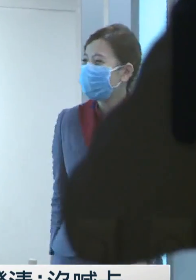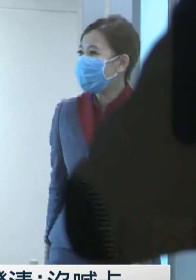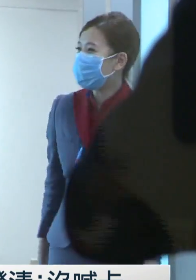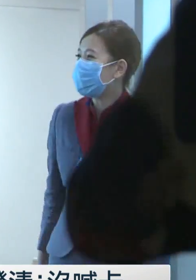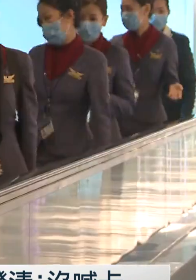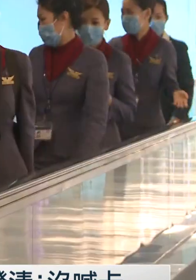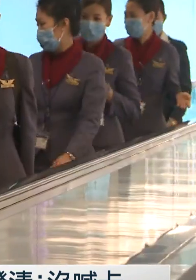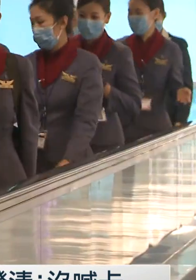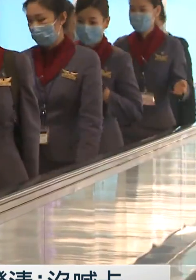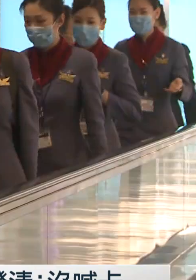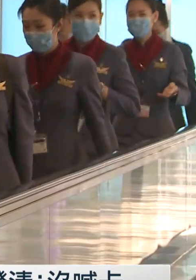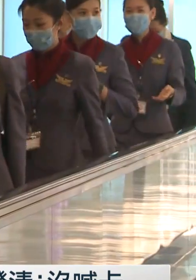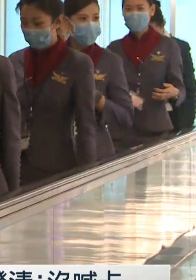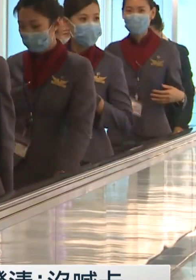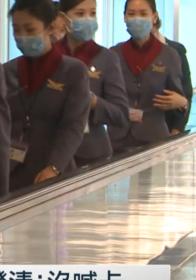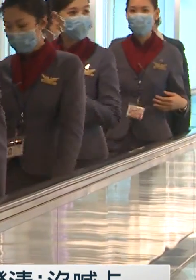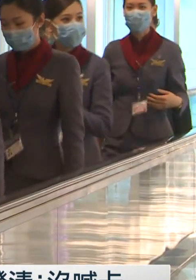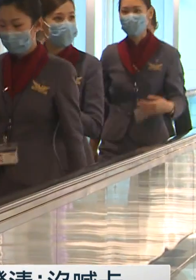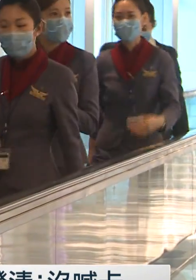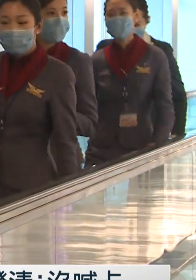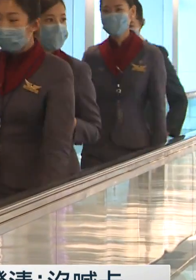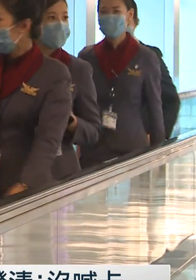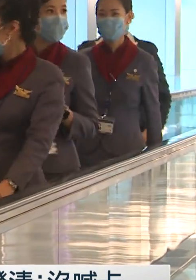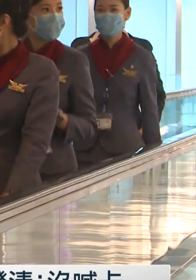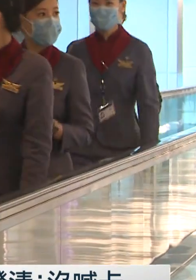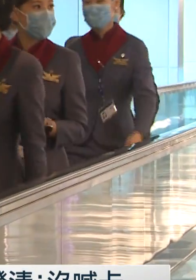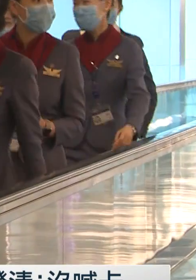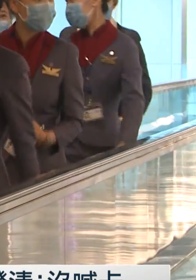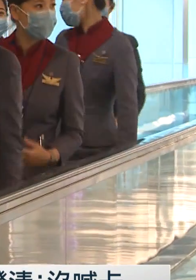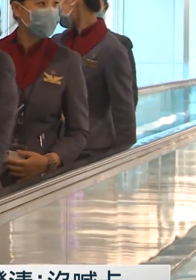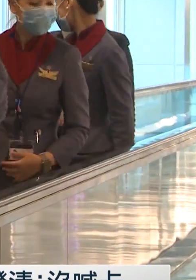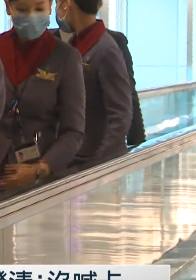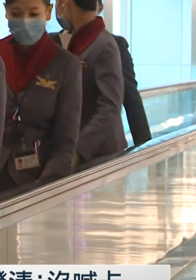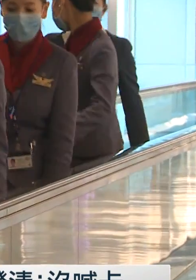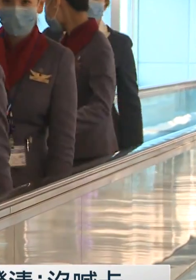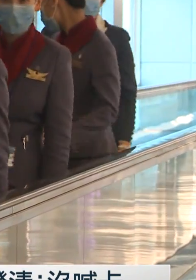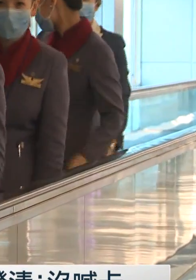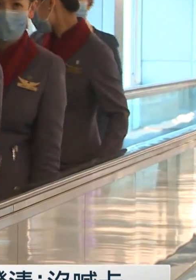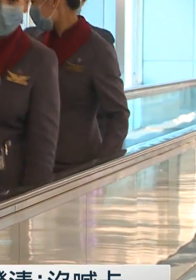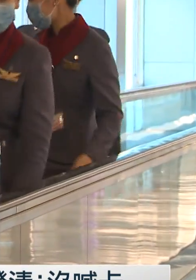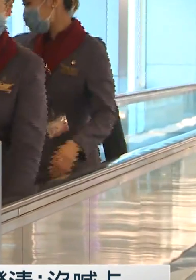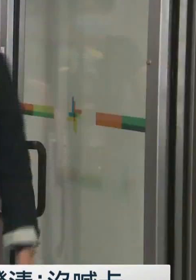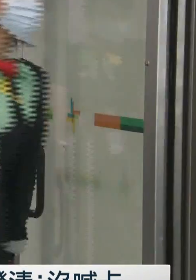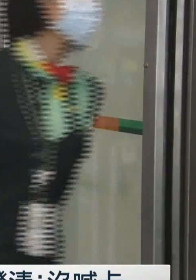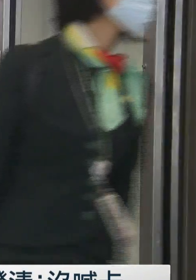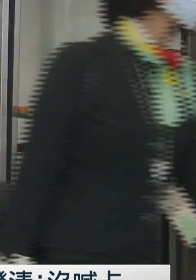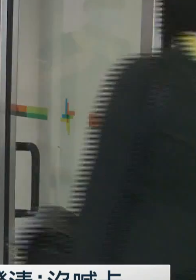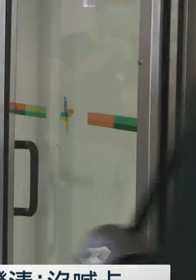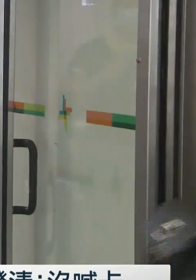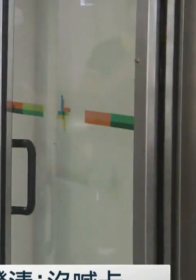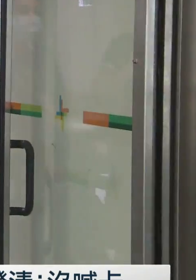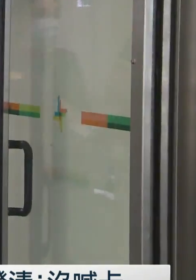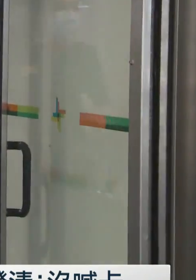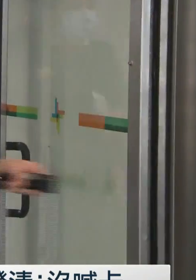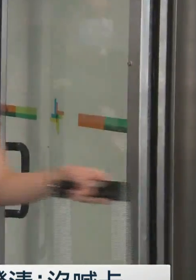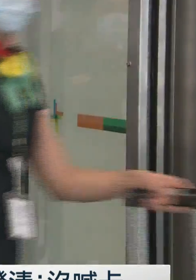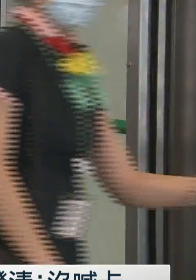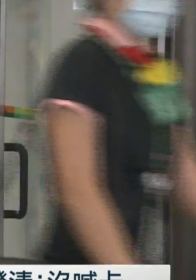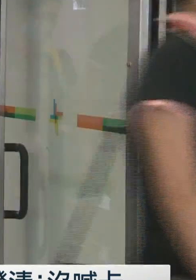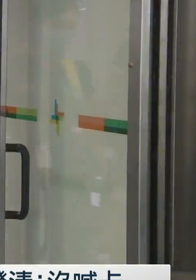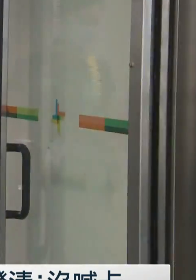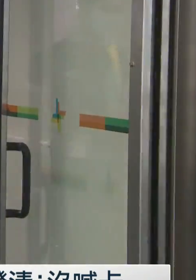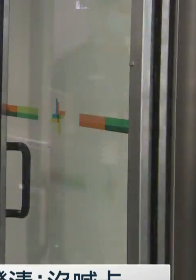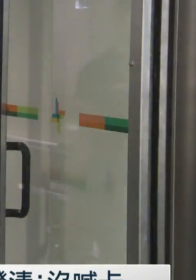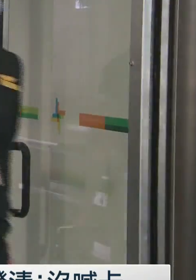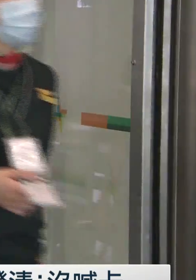再采检 PCR， 传出这项措施提前喊卡，指挥中心澄清只是还在拟定检验程序的标